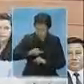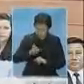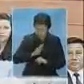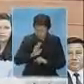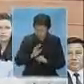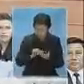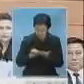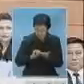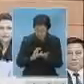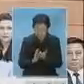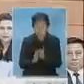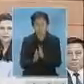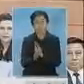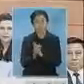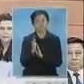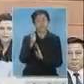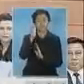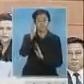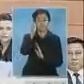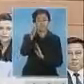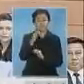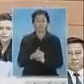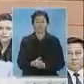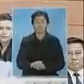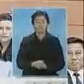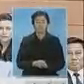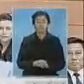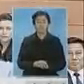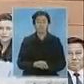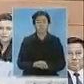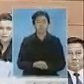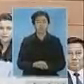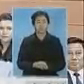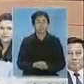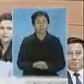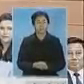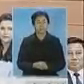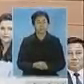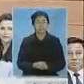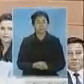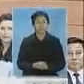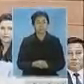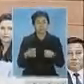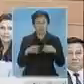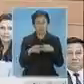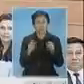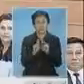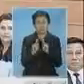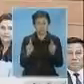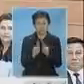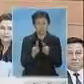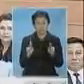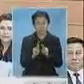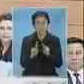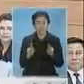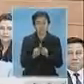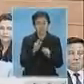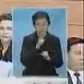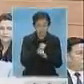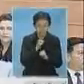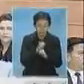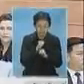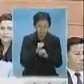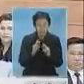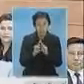ข้างหน้าแต่เมื่อคณะกรรมาธิการได้เดินหน้าปฏิบัติการมาจนถึง